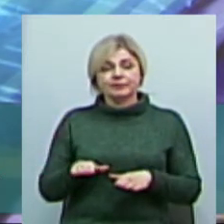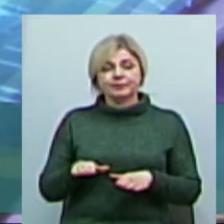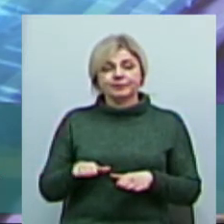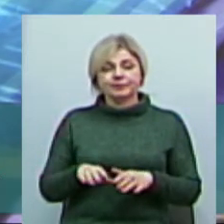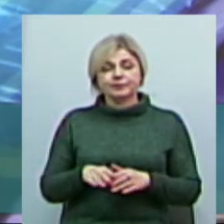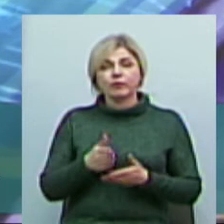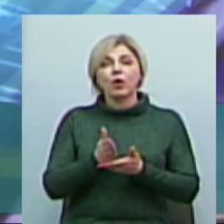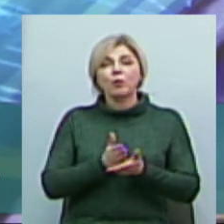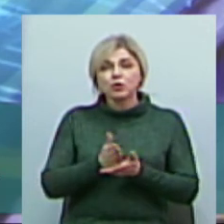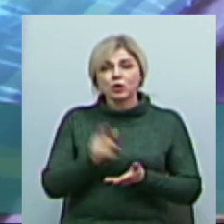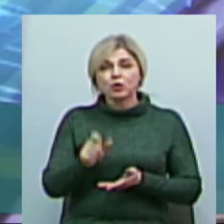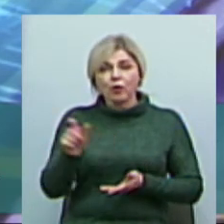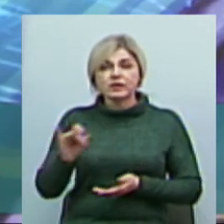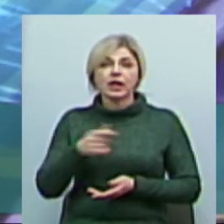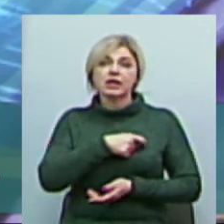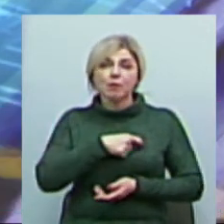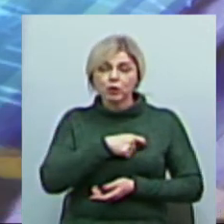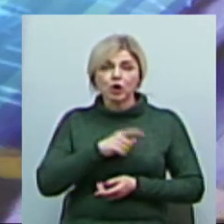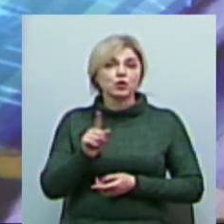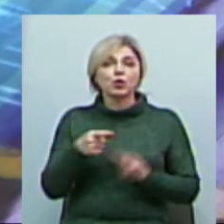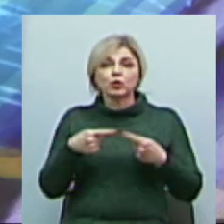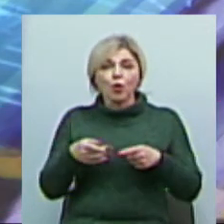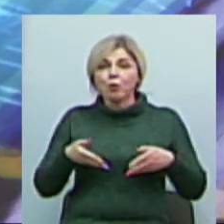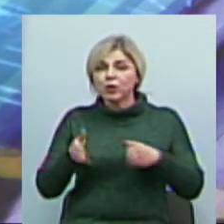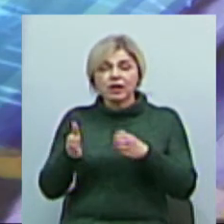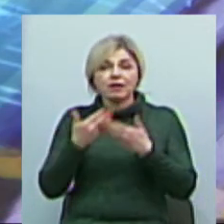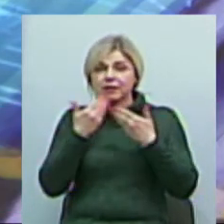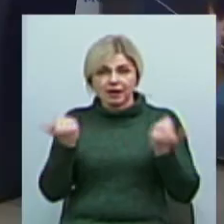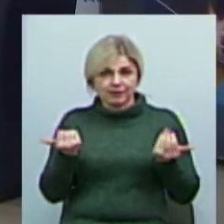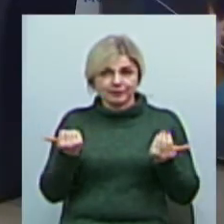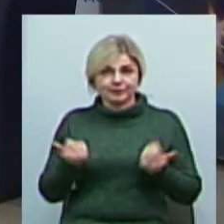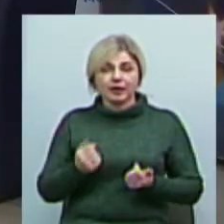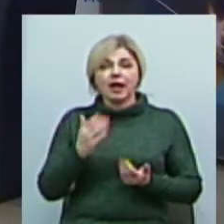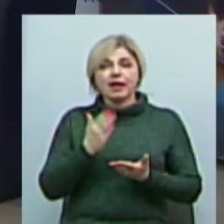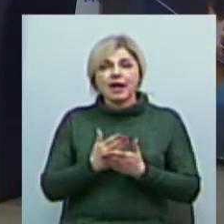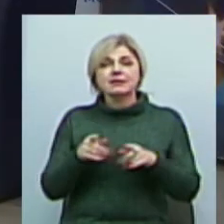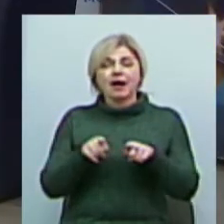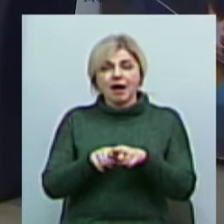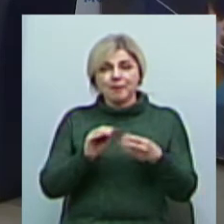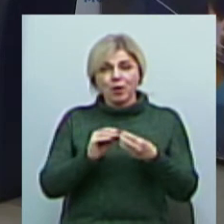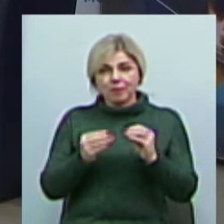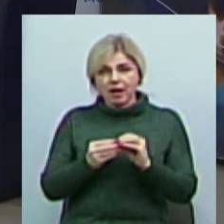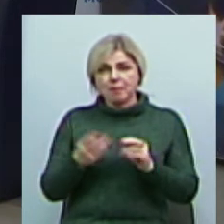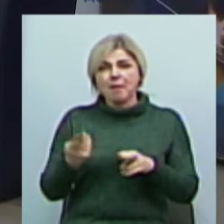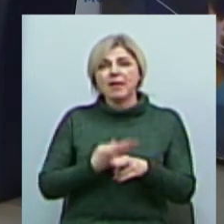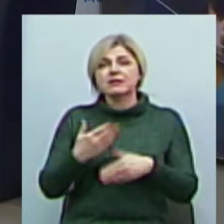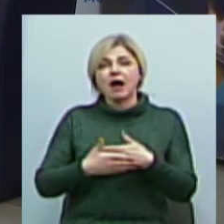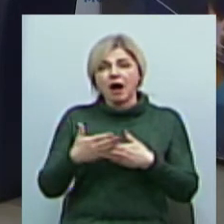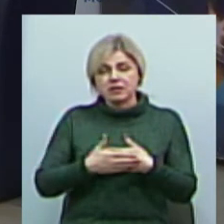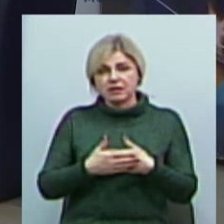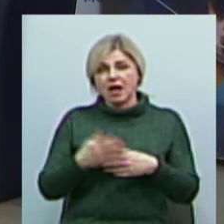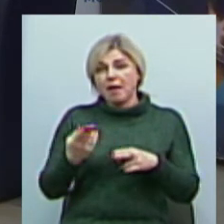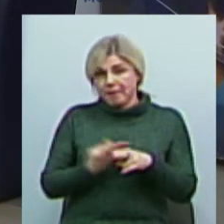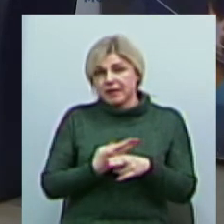посадовцев и депутатов, что другого пути не существует. И вот есть такая проблема у нас безнаказанности или